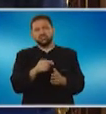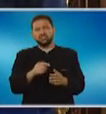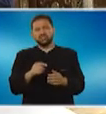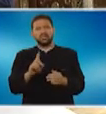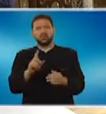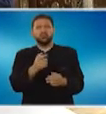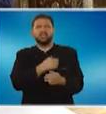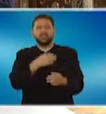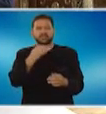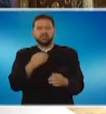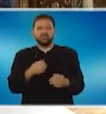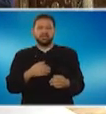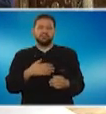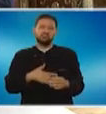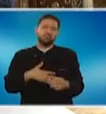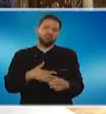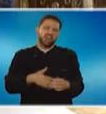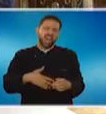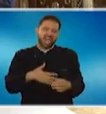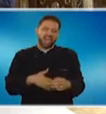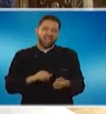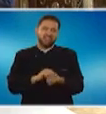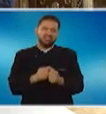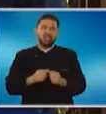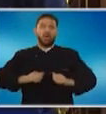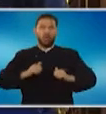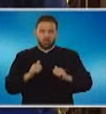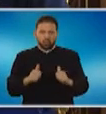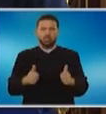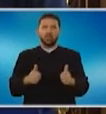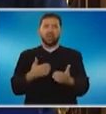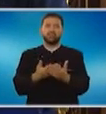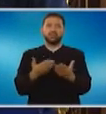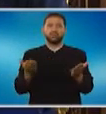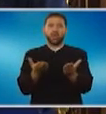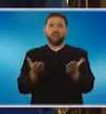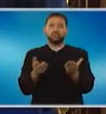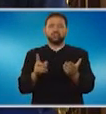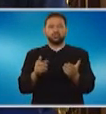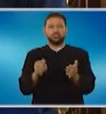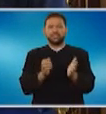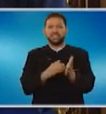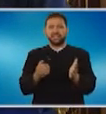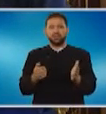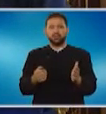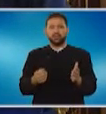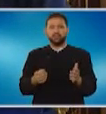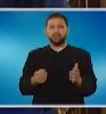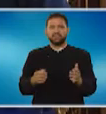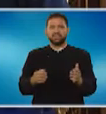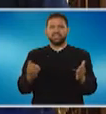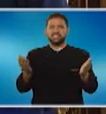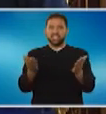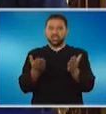chef și de nechef. Dar lumea gândește astfel de lucruri. Lumea gândește și trebuie să gândim și noi ca lumea și să înțelegem pentru a putea să facem